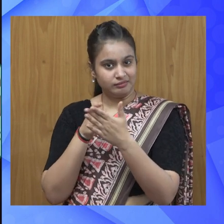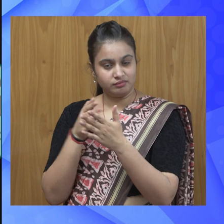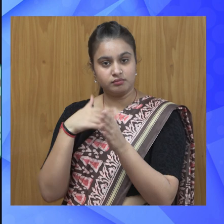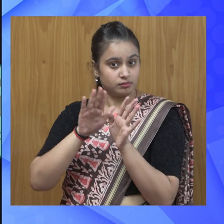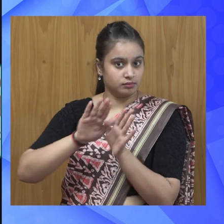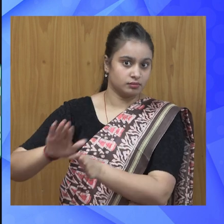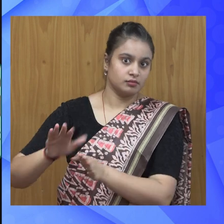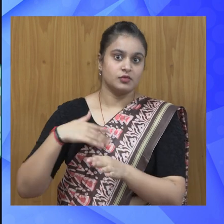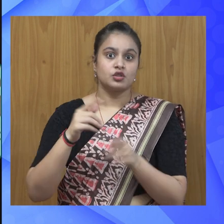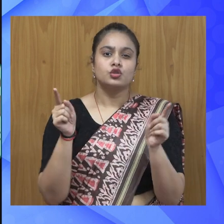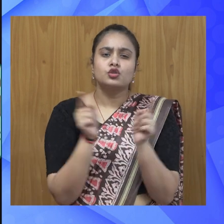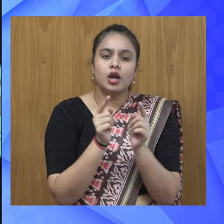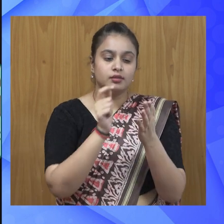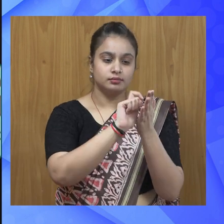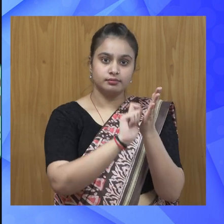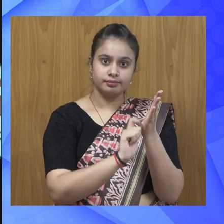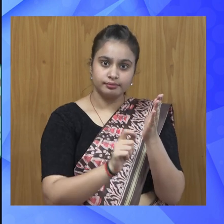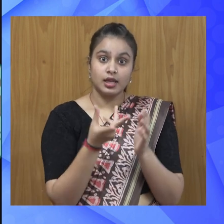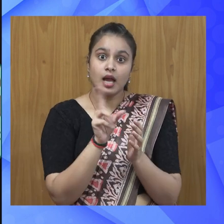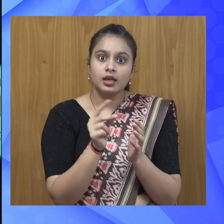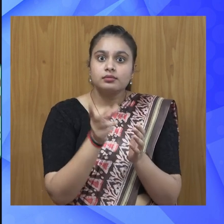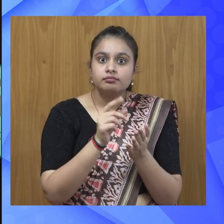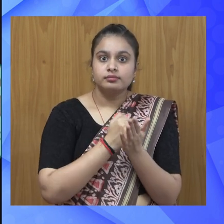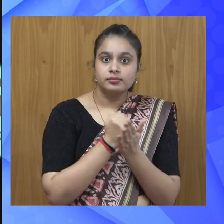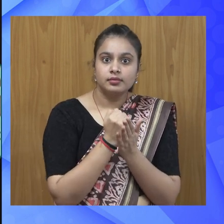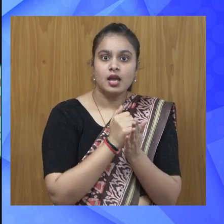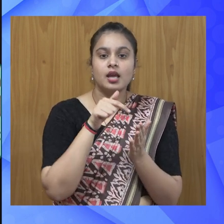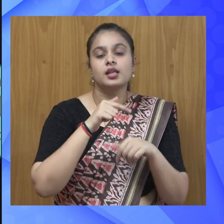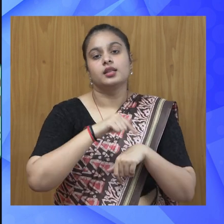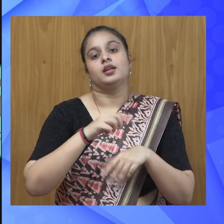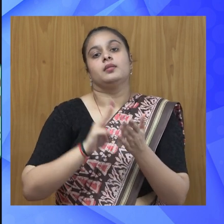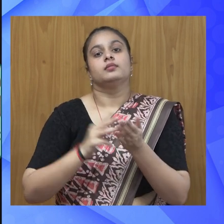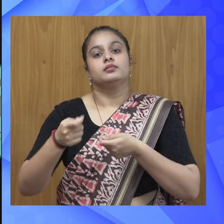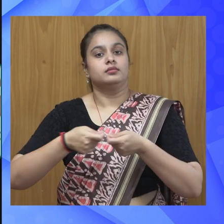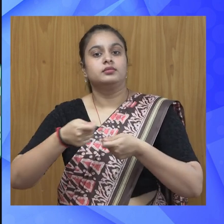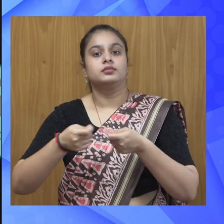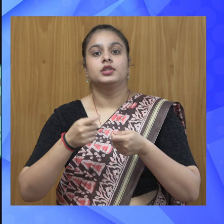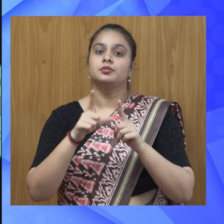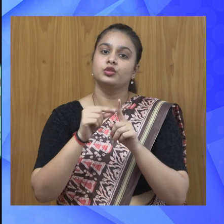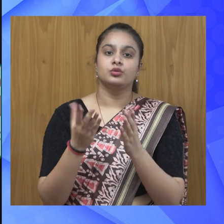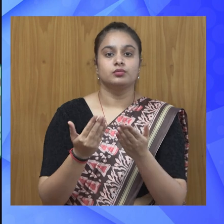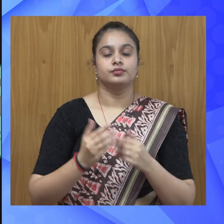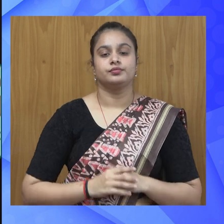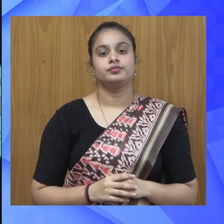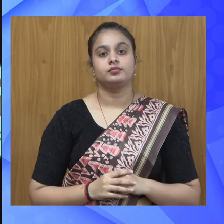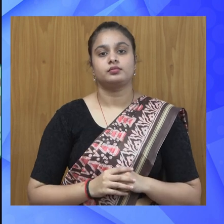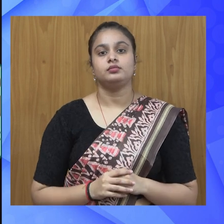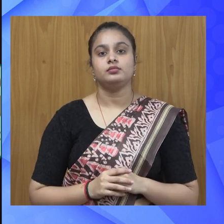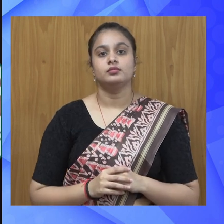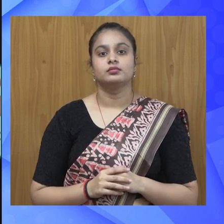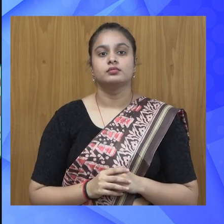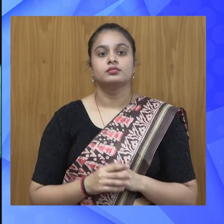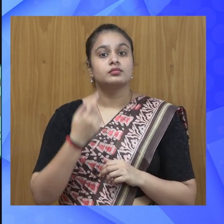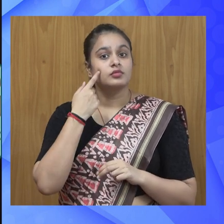और शॉर्ट नोट्स आप बनाएं, रिहर्स करें बार बार, तो ये सारी चीजें जो है टाइम मैनेजमेंट में पढ़कर ये सब हो सकती है। और